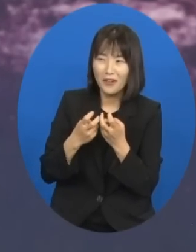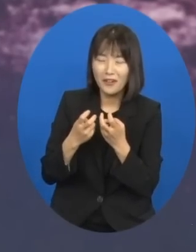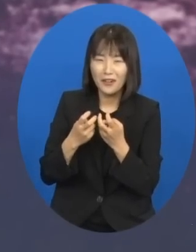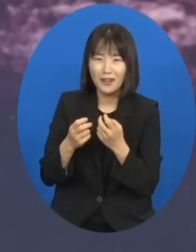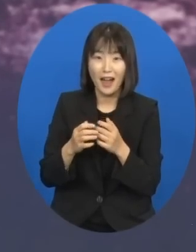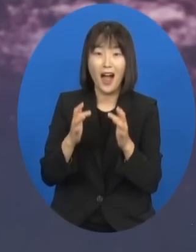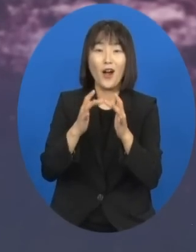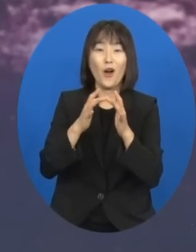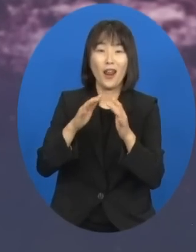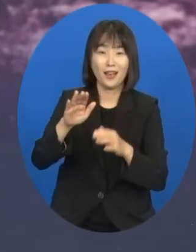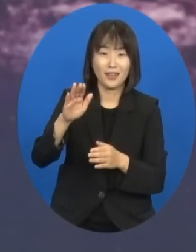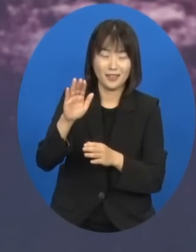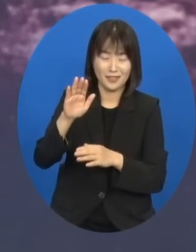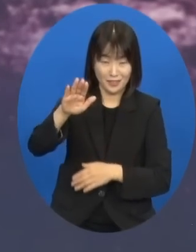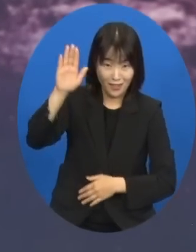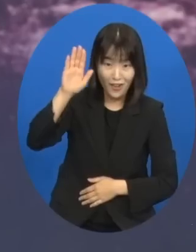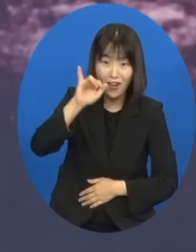드신 분이